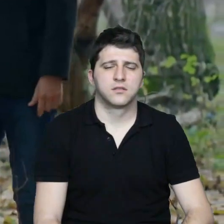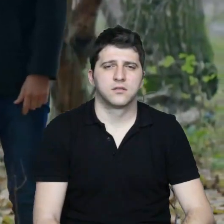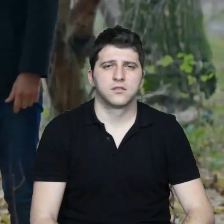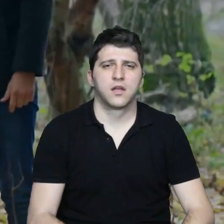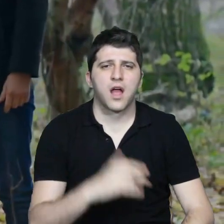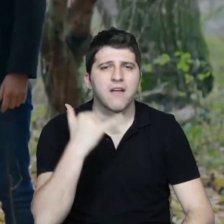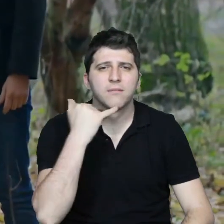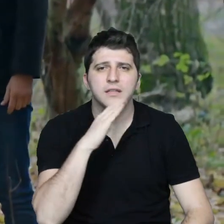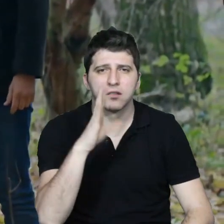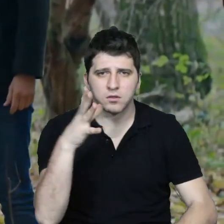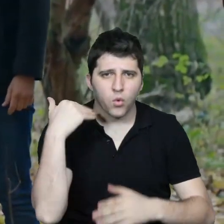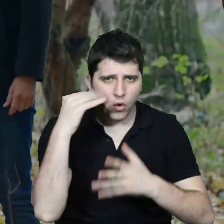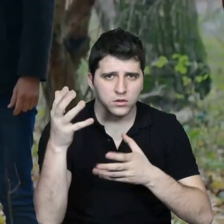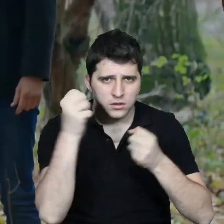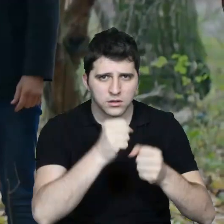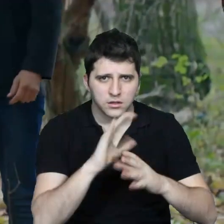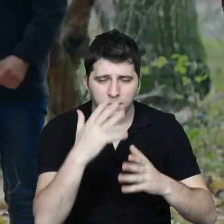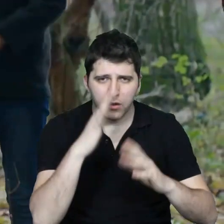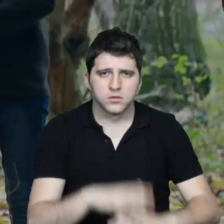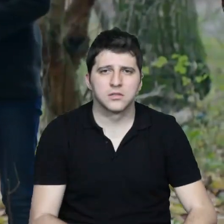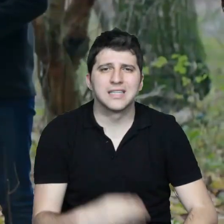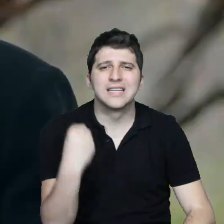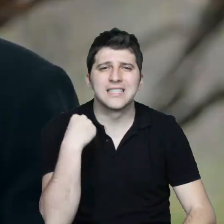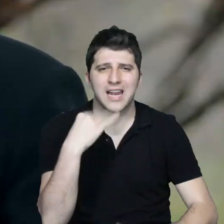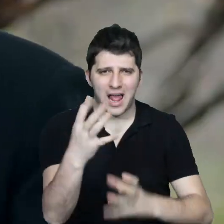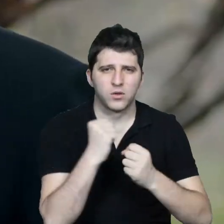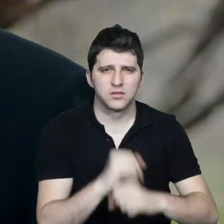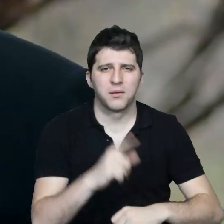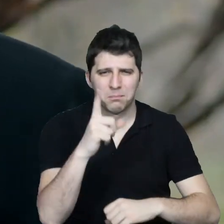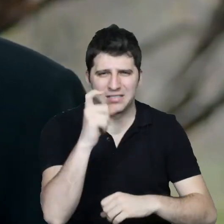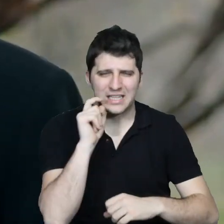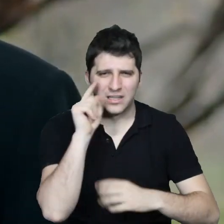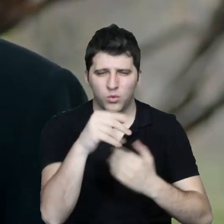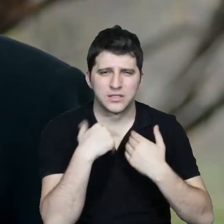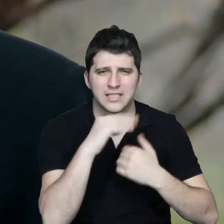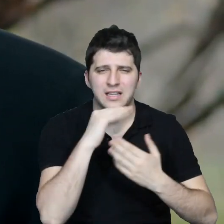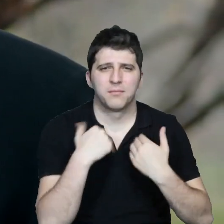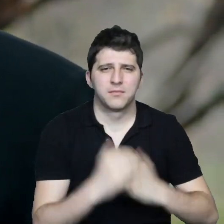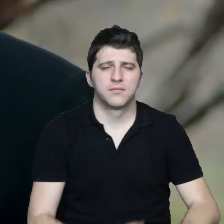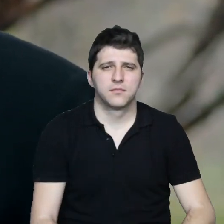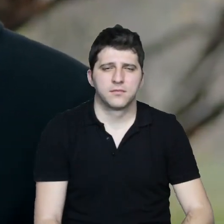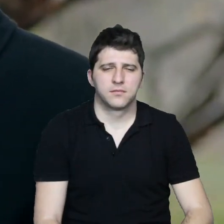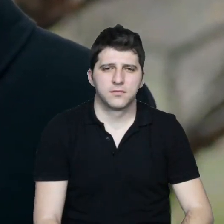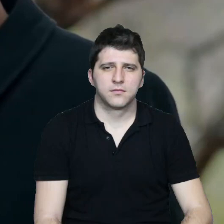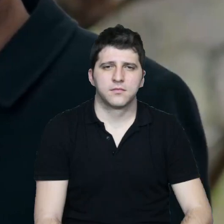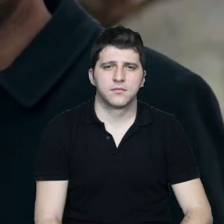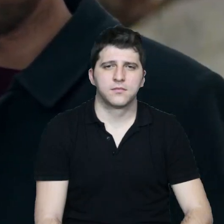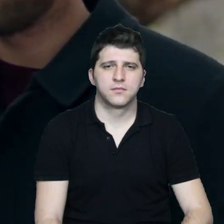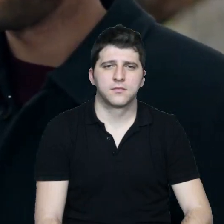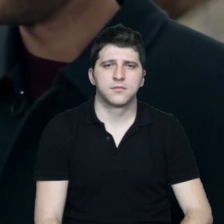Efendim dedem. Getirdiniz mi koyunu keratala? Yeni alıyoruz, bir saate getiriyoruz dedem.